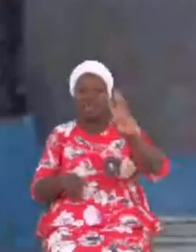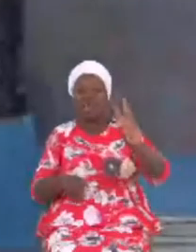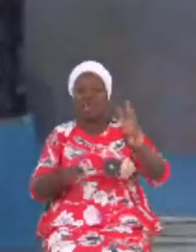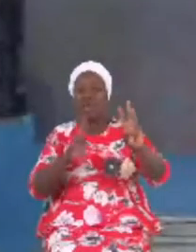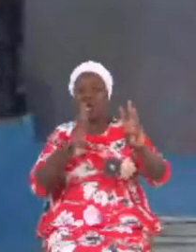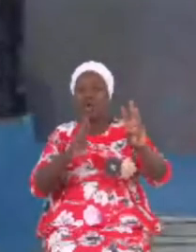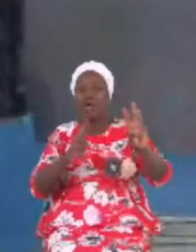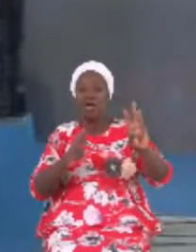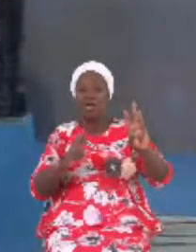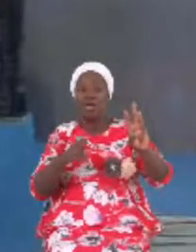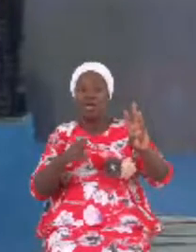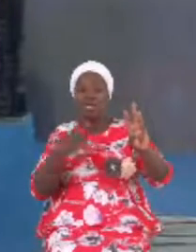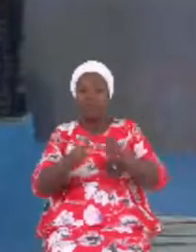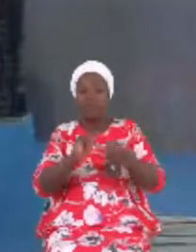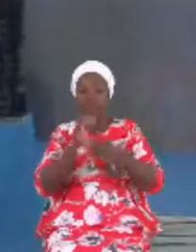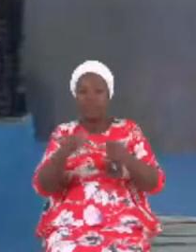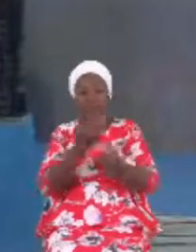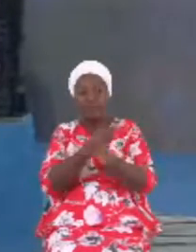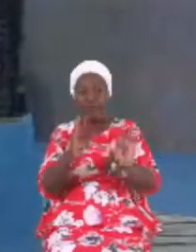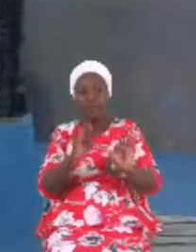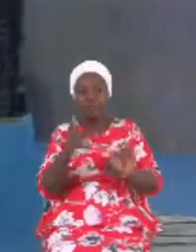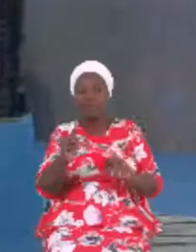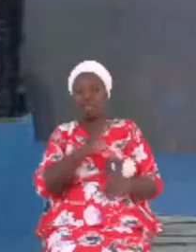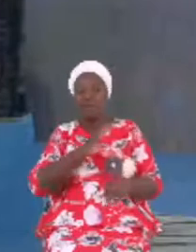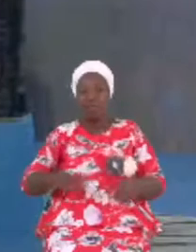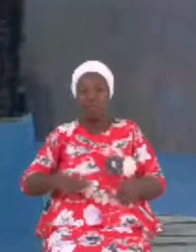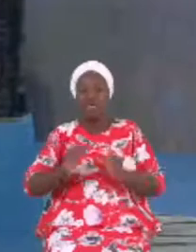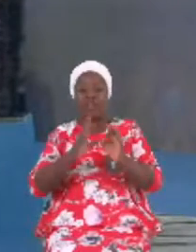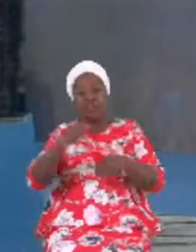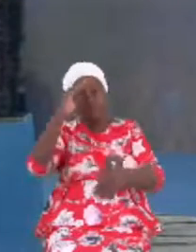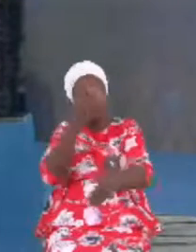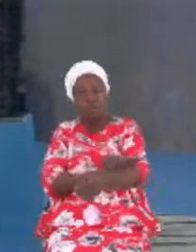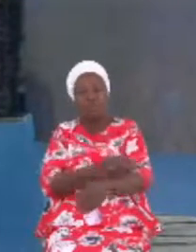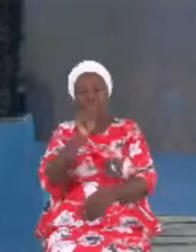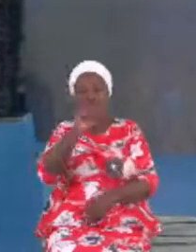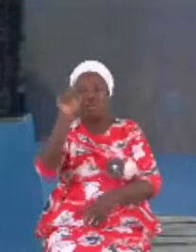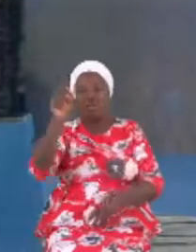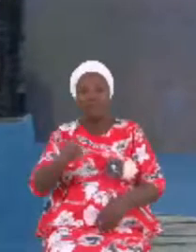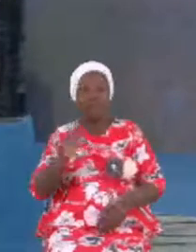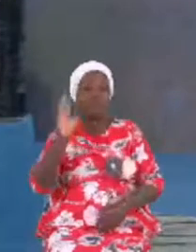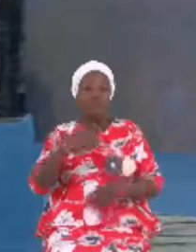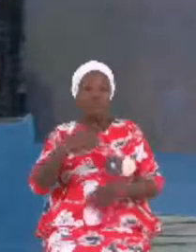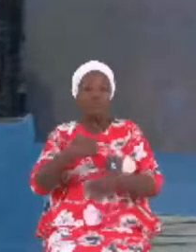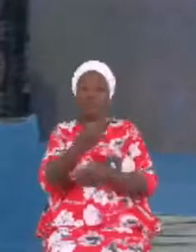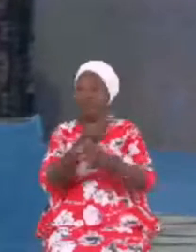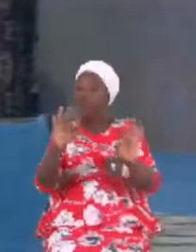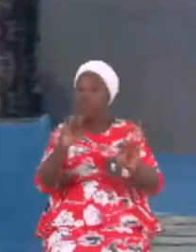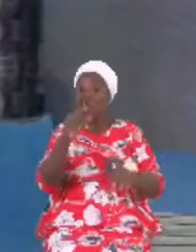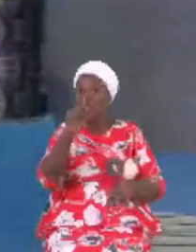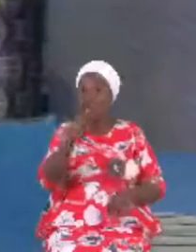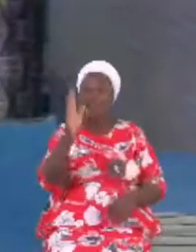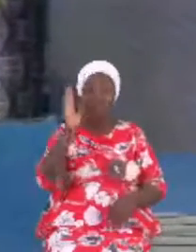ceux-là qui sont affranchis par Christ. Si donc le Fils vous affranchit, vous serez